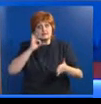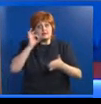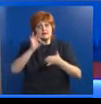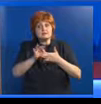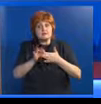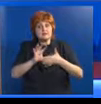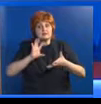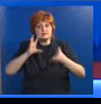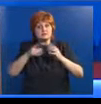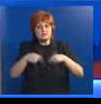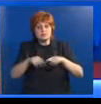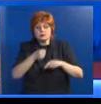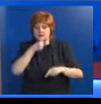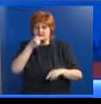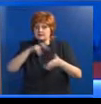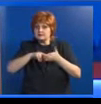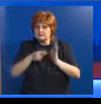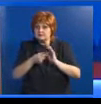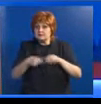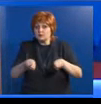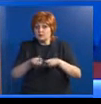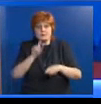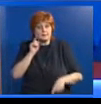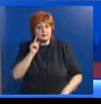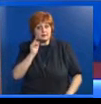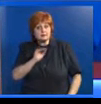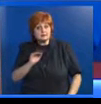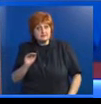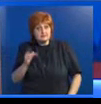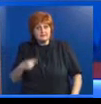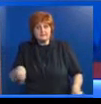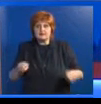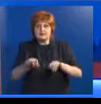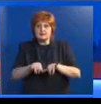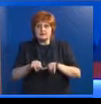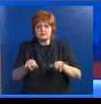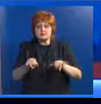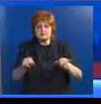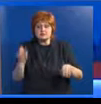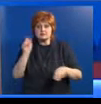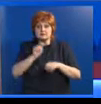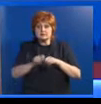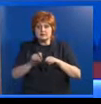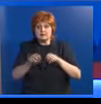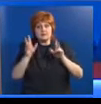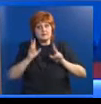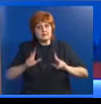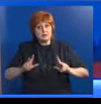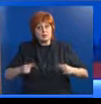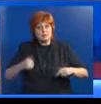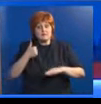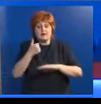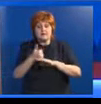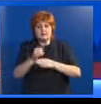включение в программу не только старшеклассников, но и школьников более молодого возраста, а также за расширение диагностических инструментов для педагогов, а главное –